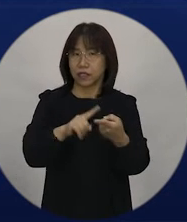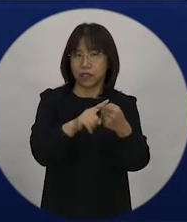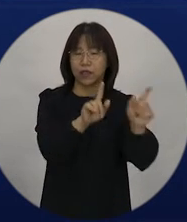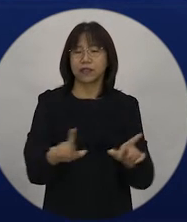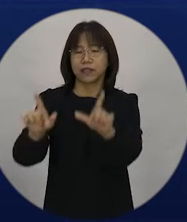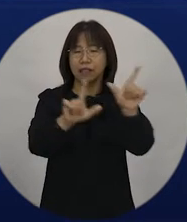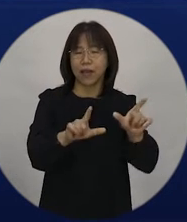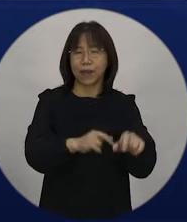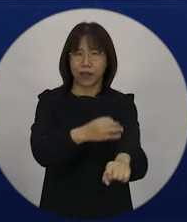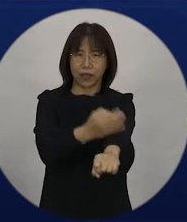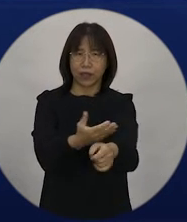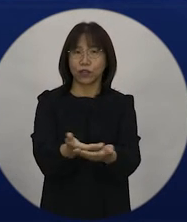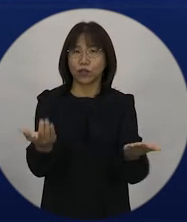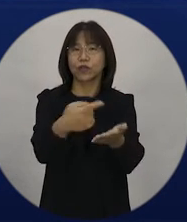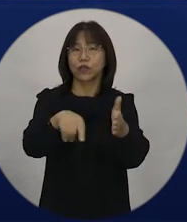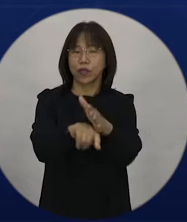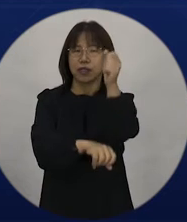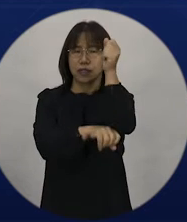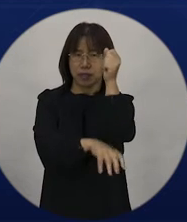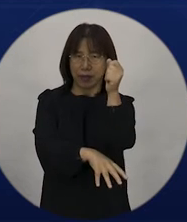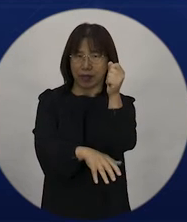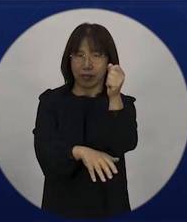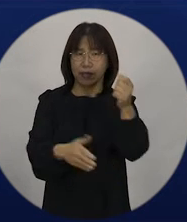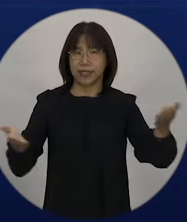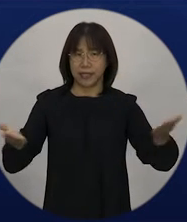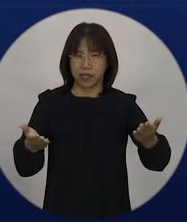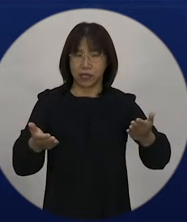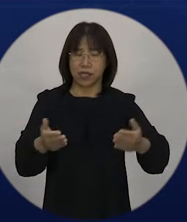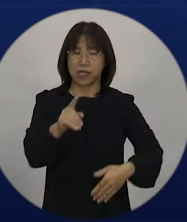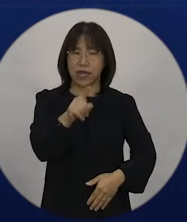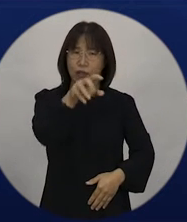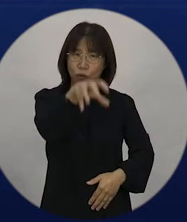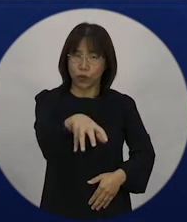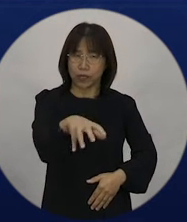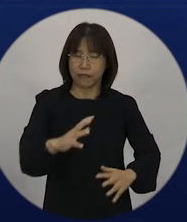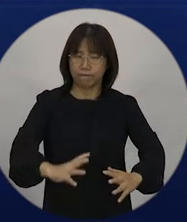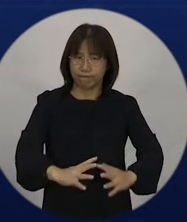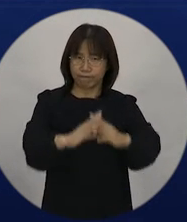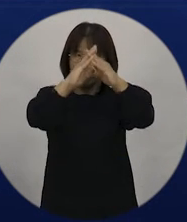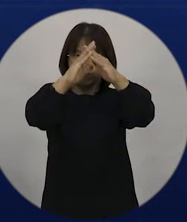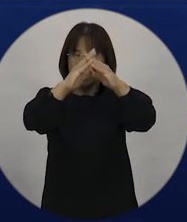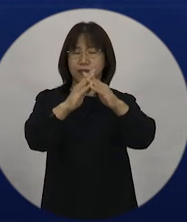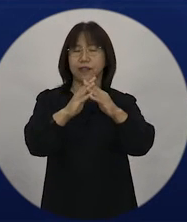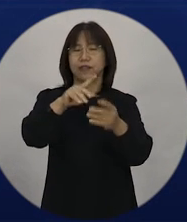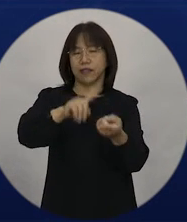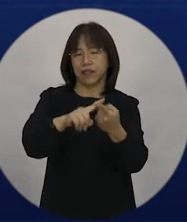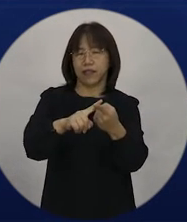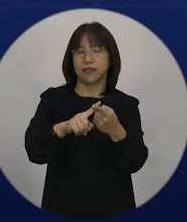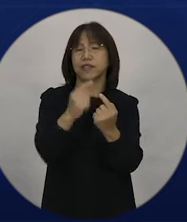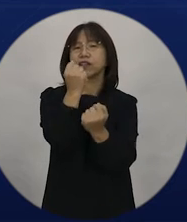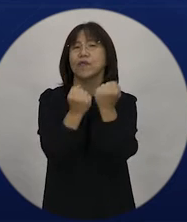증진시키는 생활 밀착형 사회기반 시설들을 하나의 부지의 단일 혹은 연계 시설물로 건립하는